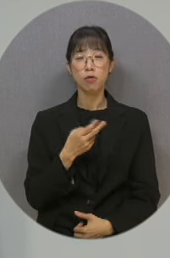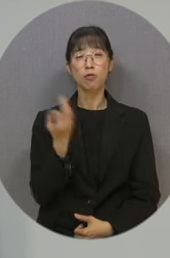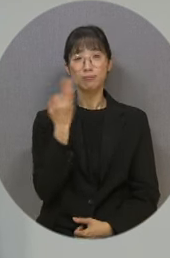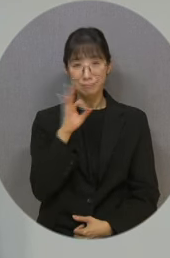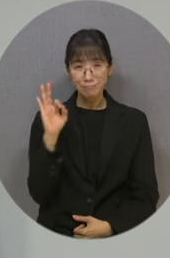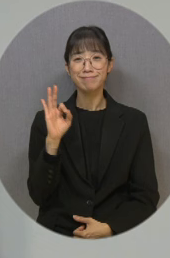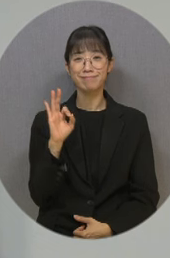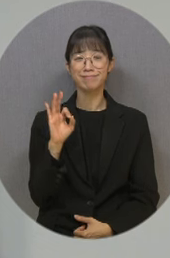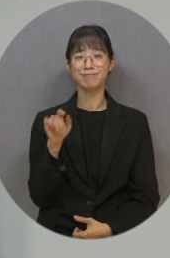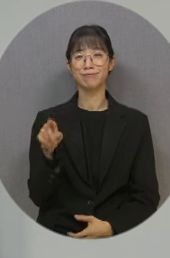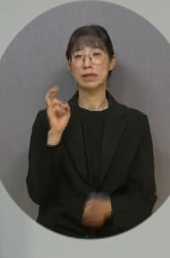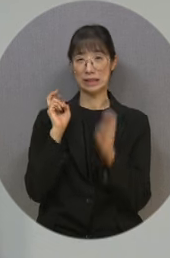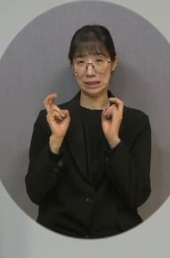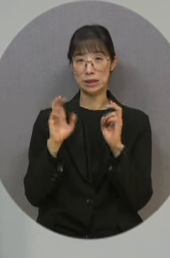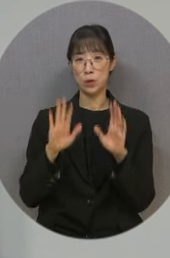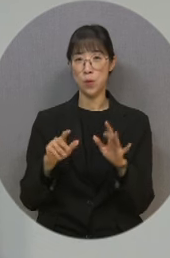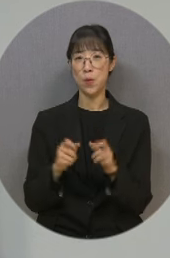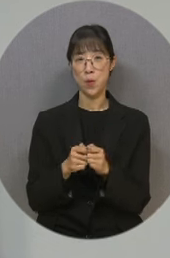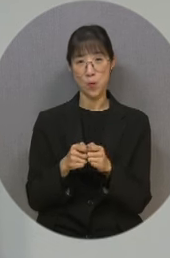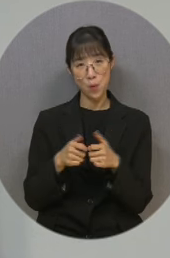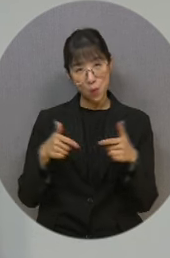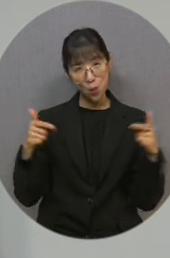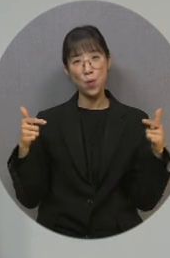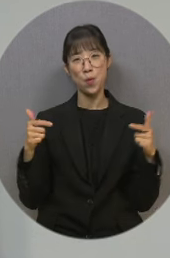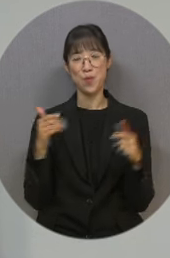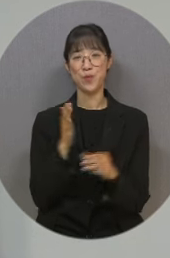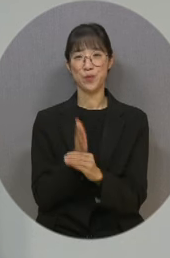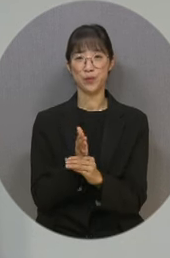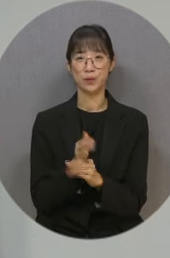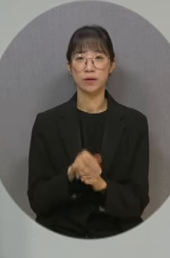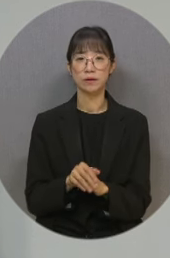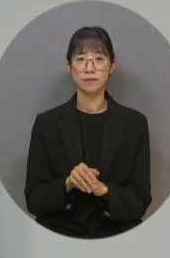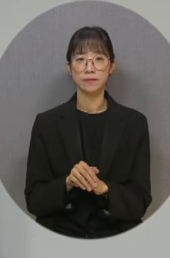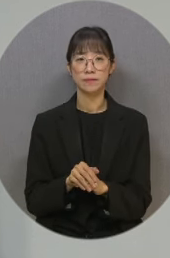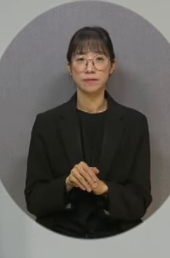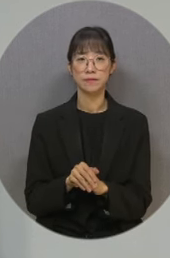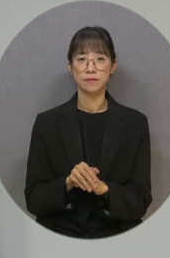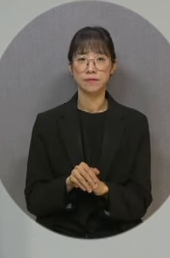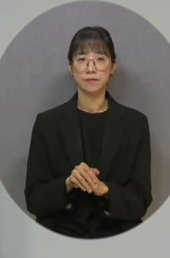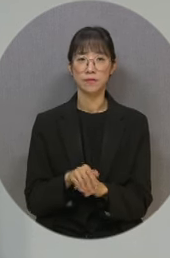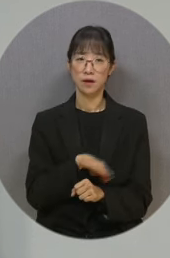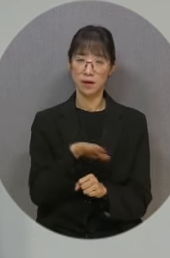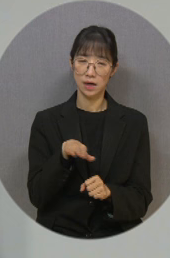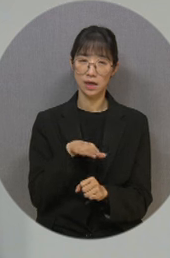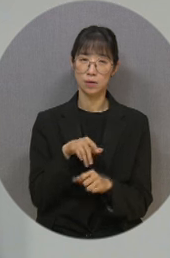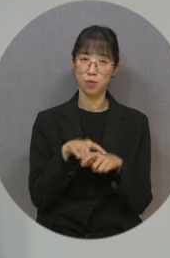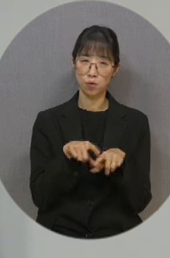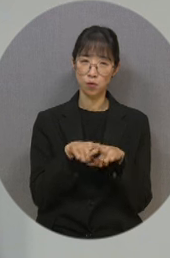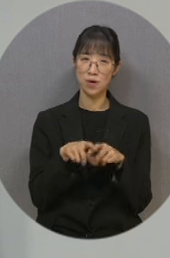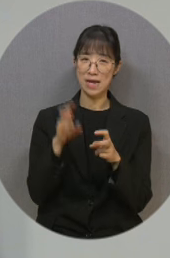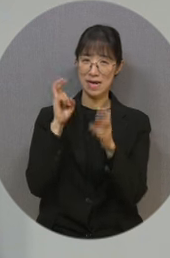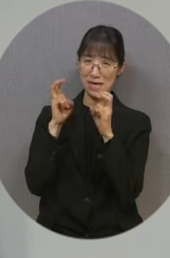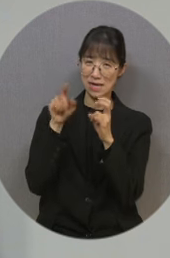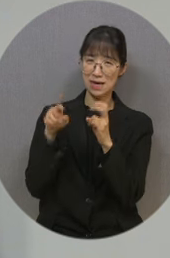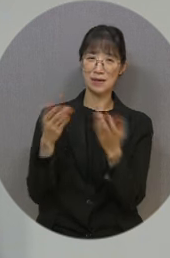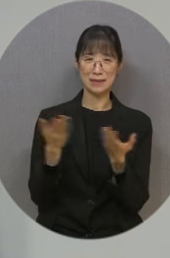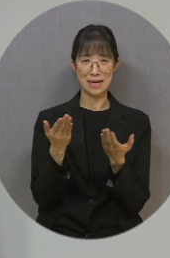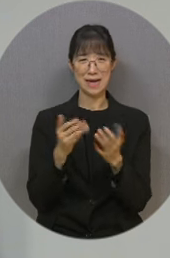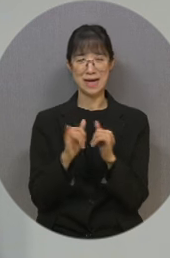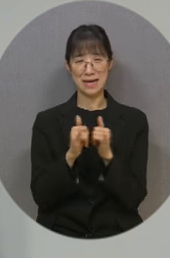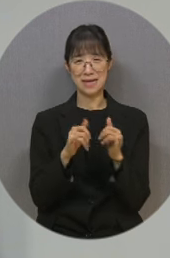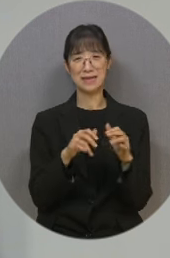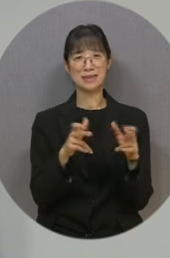채용하는 그런 기업들이 많이 나타나고 있습니다 저희가 이제 보통 기업에 대한 장애인